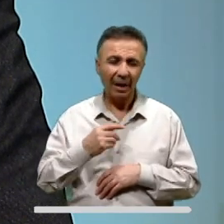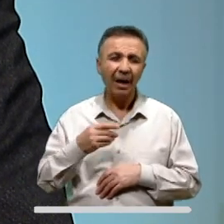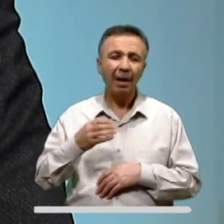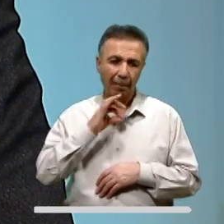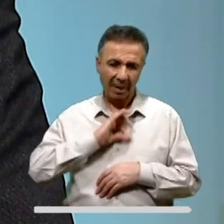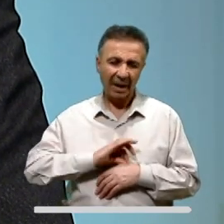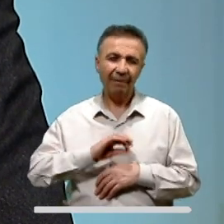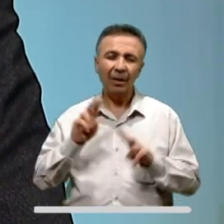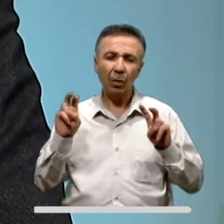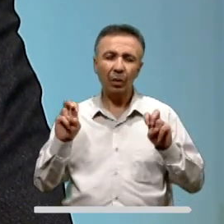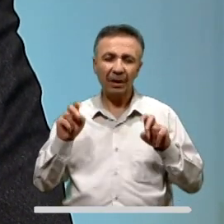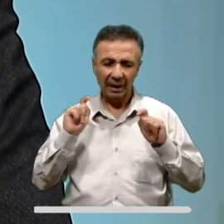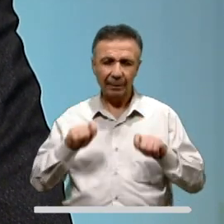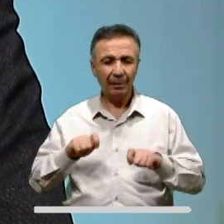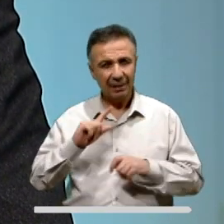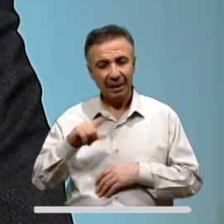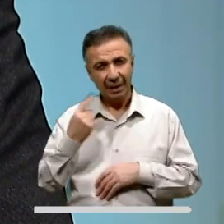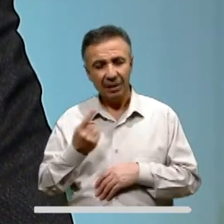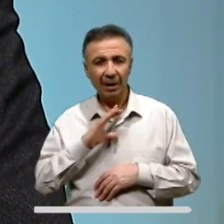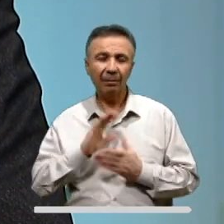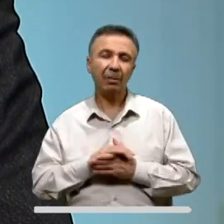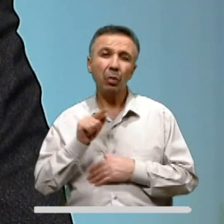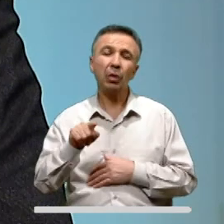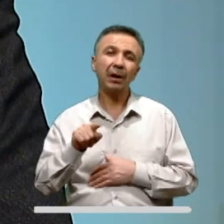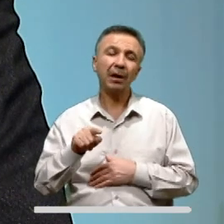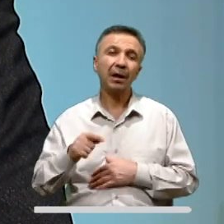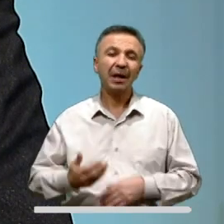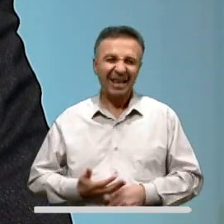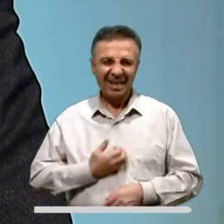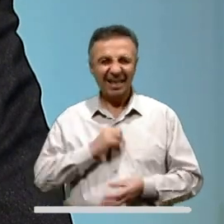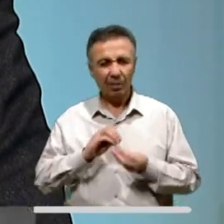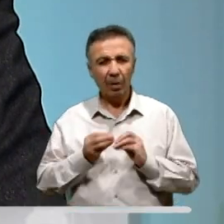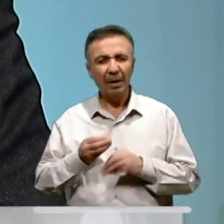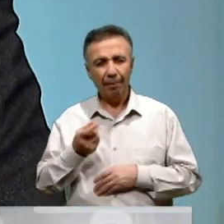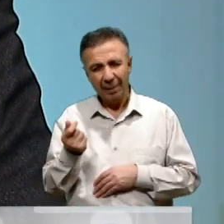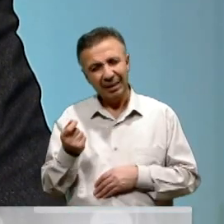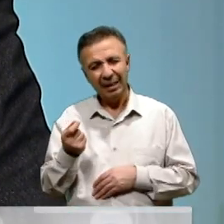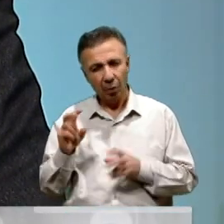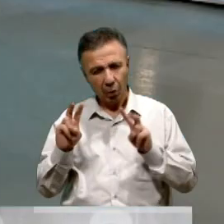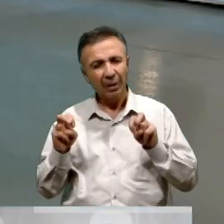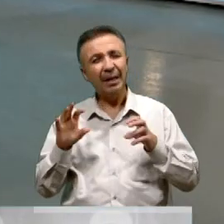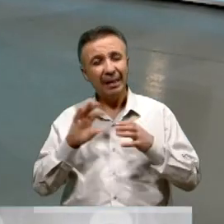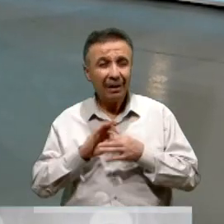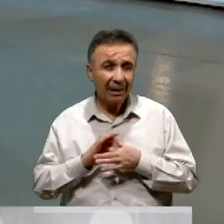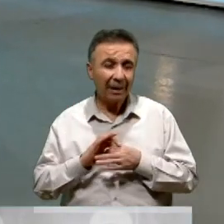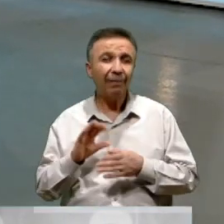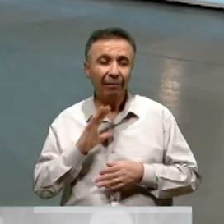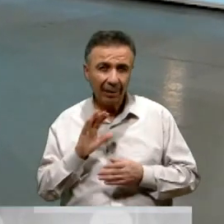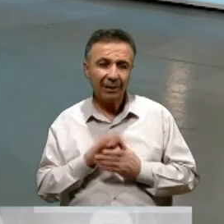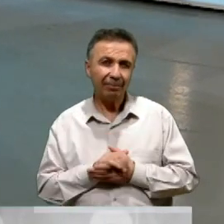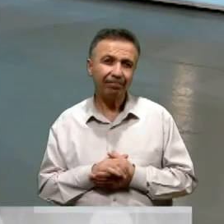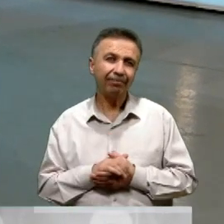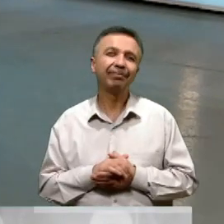konularda yapılması gereken var. Eğer buradaki sıkıntı maddi konularla alakalıysa